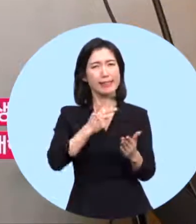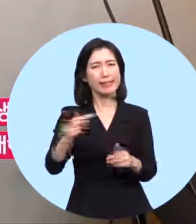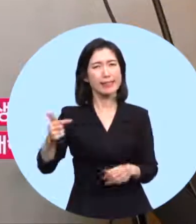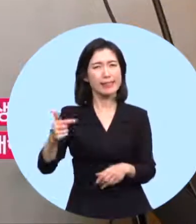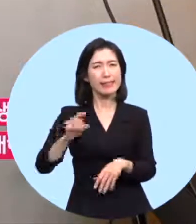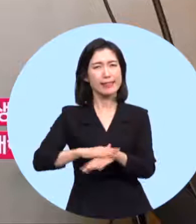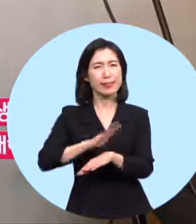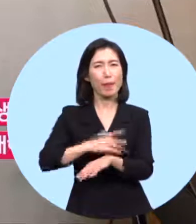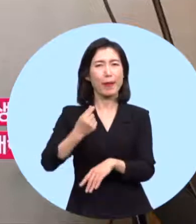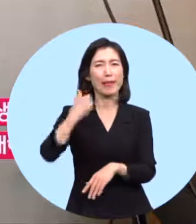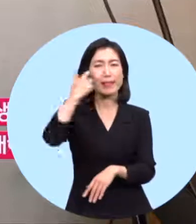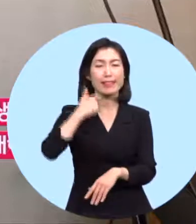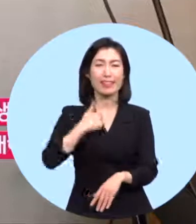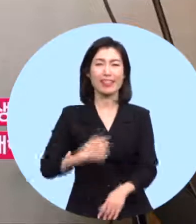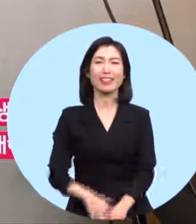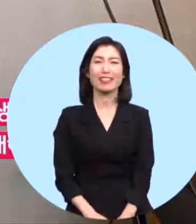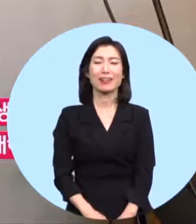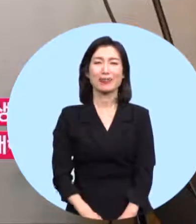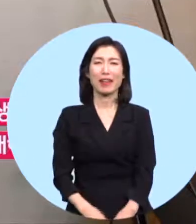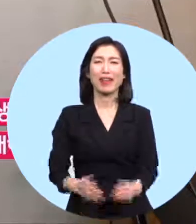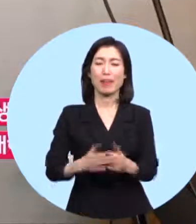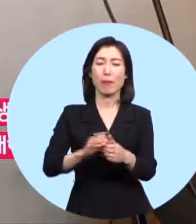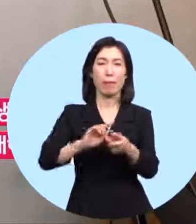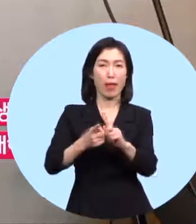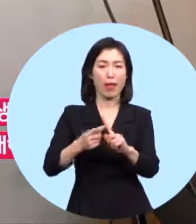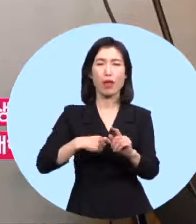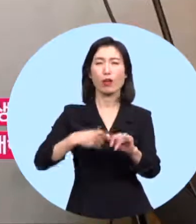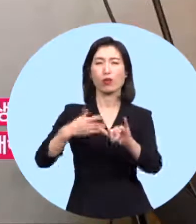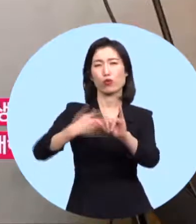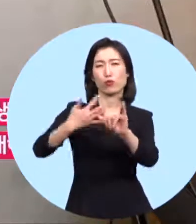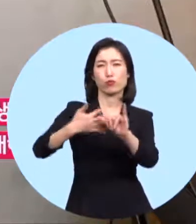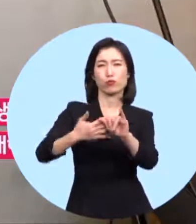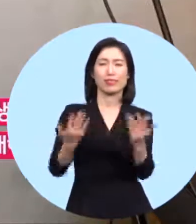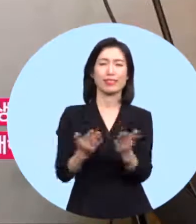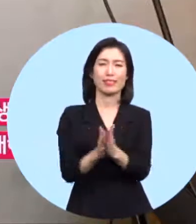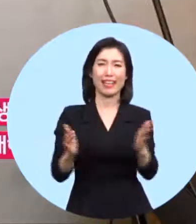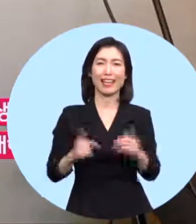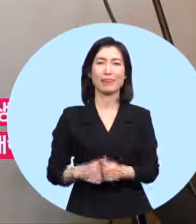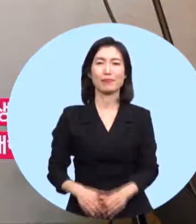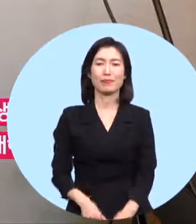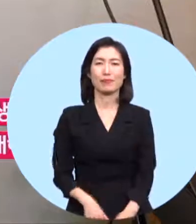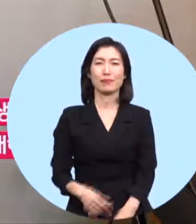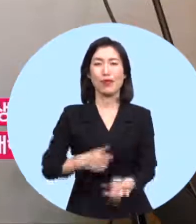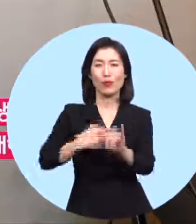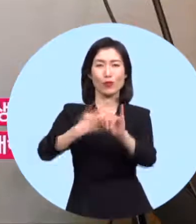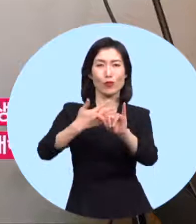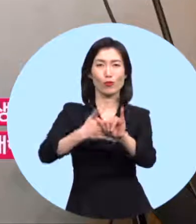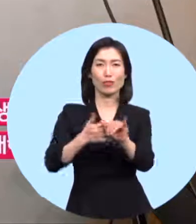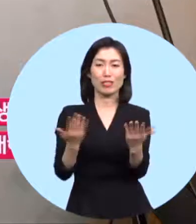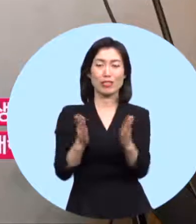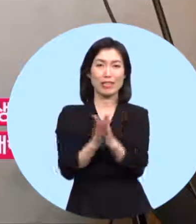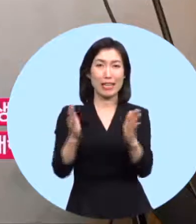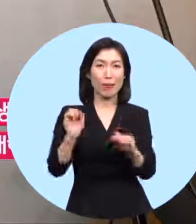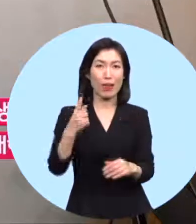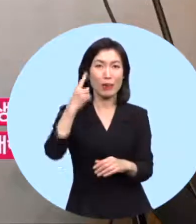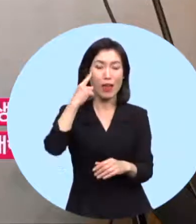심하다고 할 수 있는 직업군이거든요. 그래서 제가 유튜브를 하게 됐어요. 그 유튜브를 하게 된 또 첫 번째